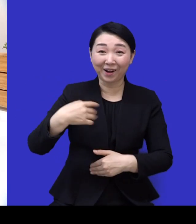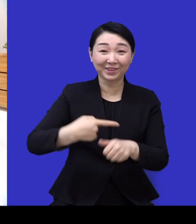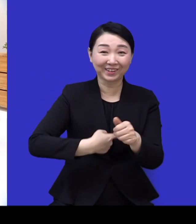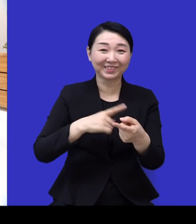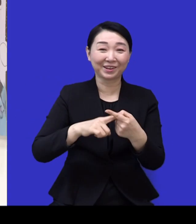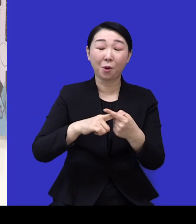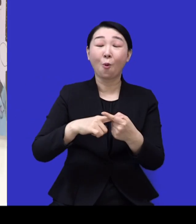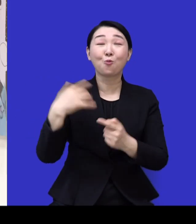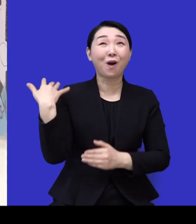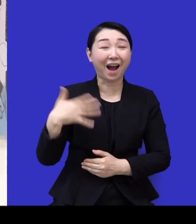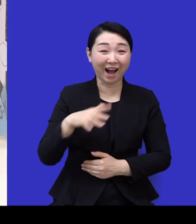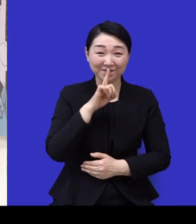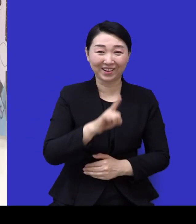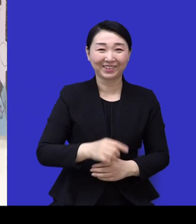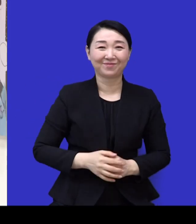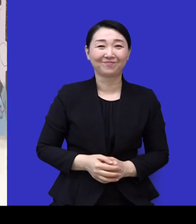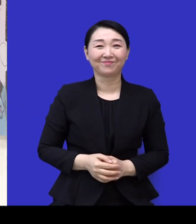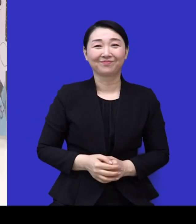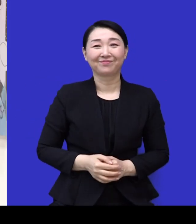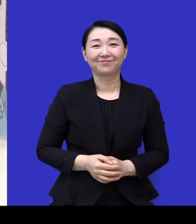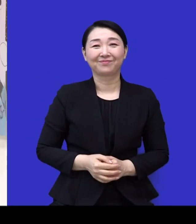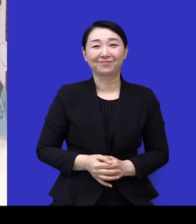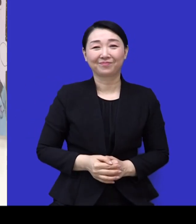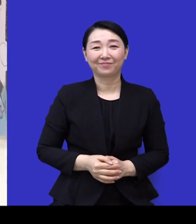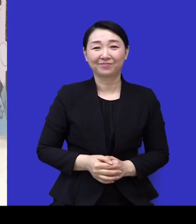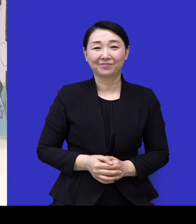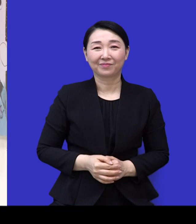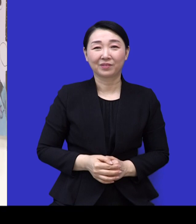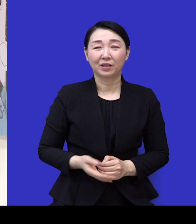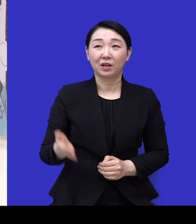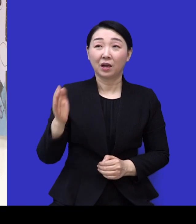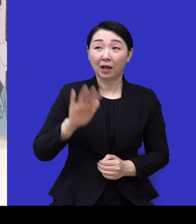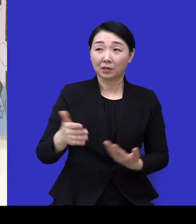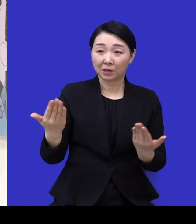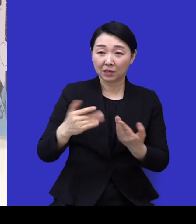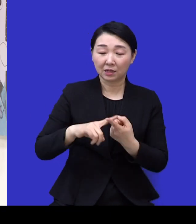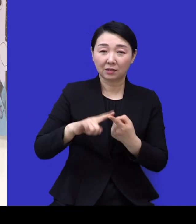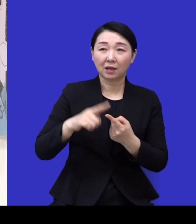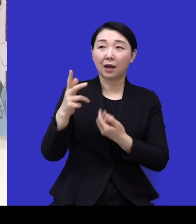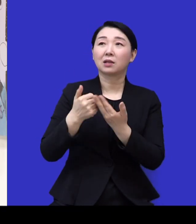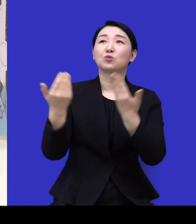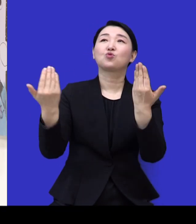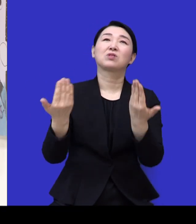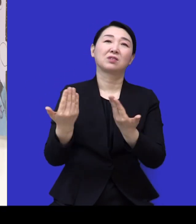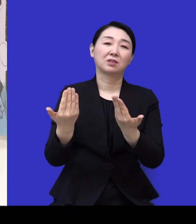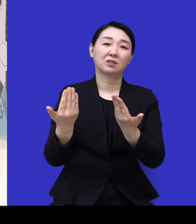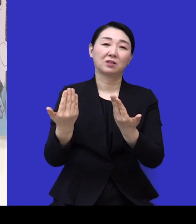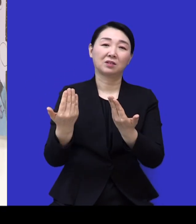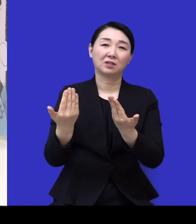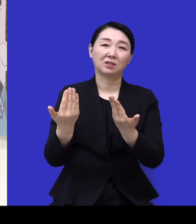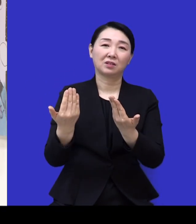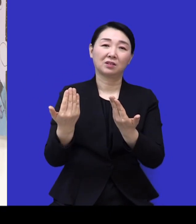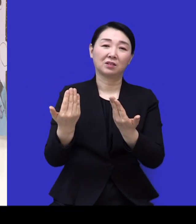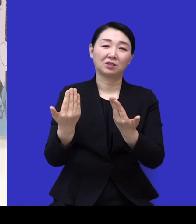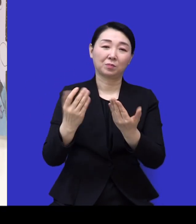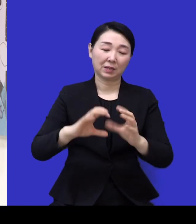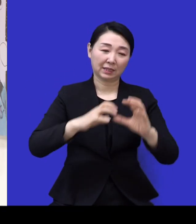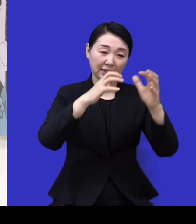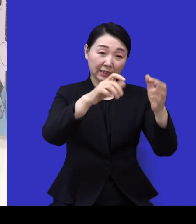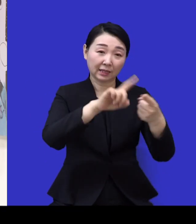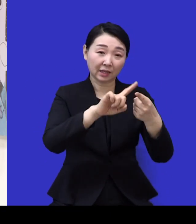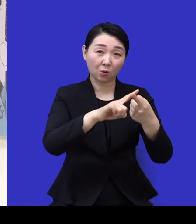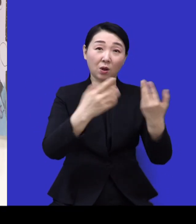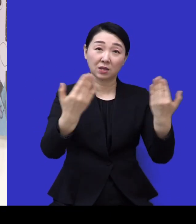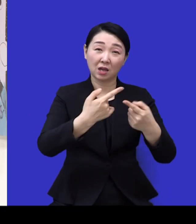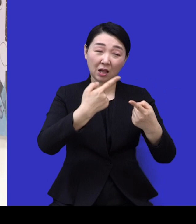반응이 나오네요. 네. 근데 이 일은 정말 하나님 주신 일이 다른 일도 마찬가지지만 그래서 정말 세상적으로 일하면